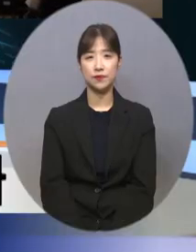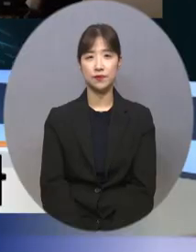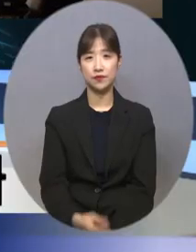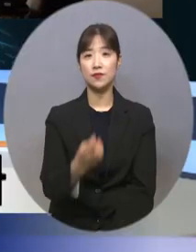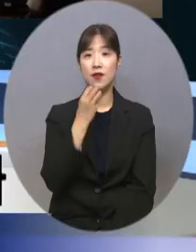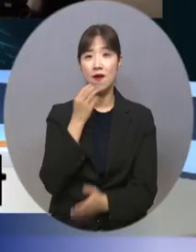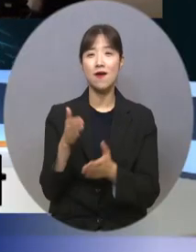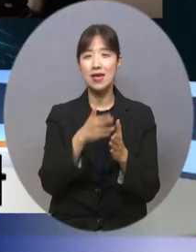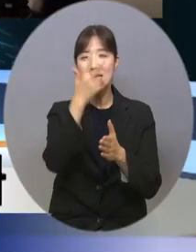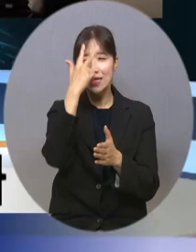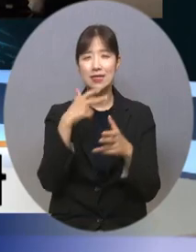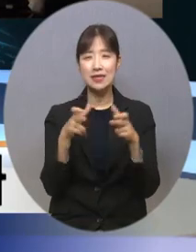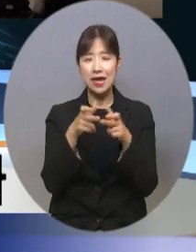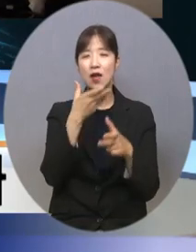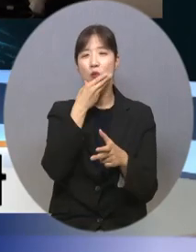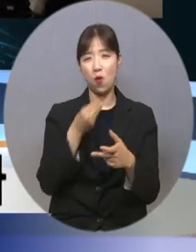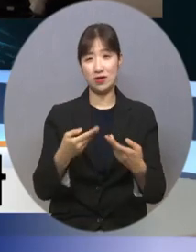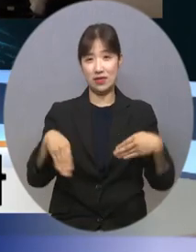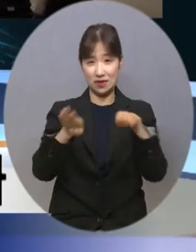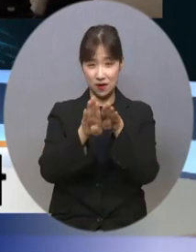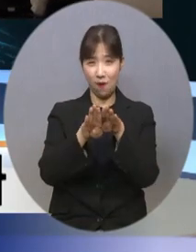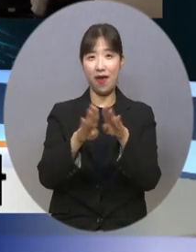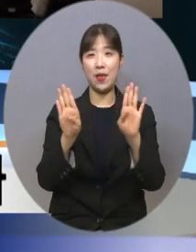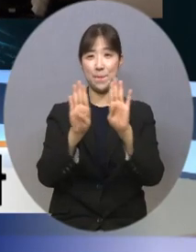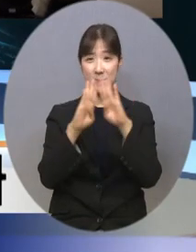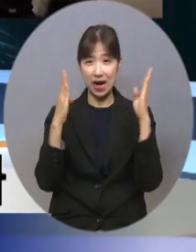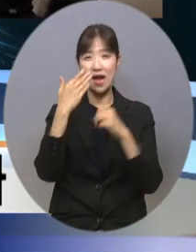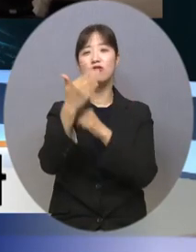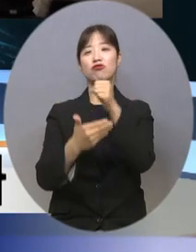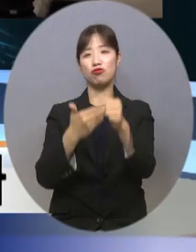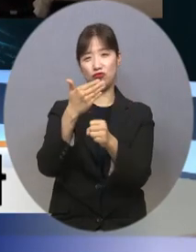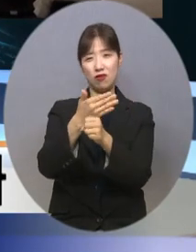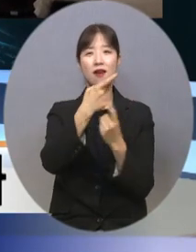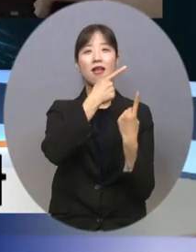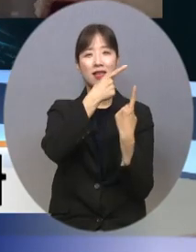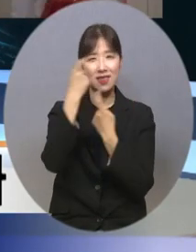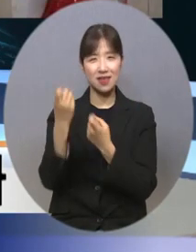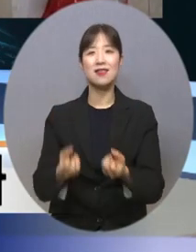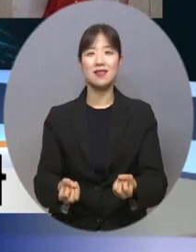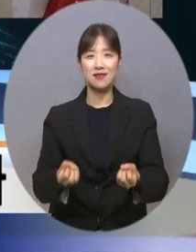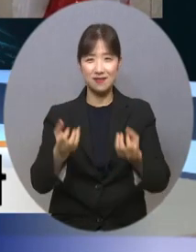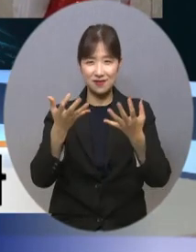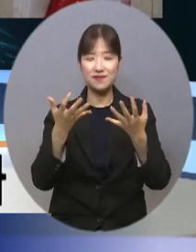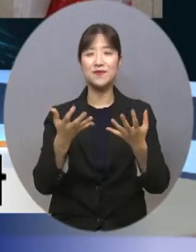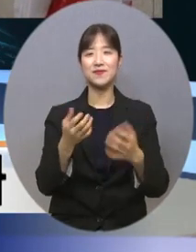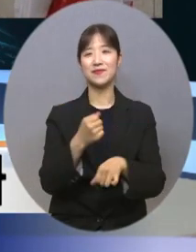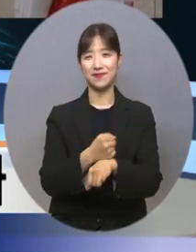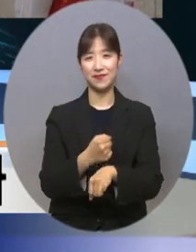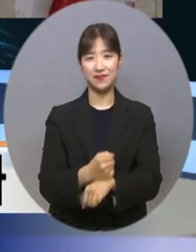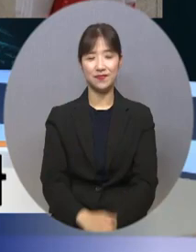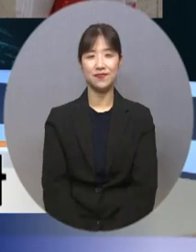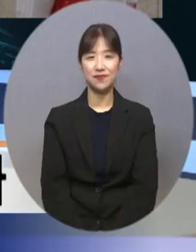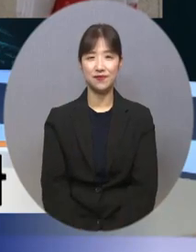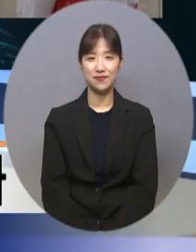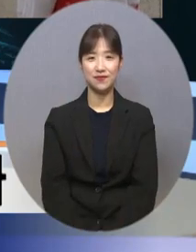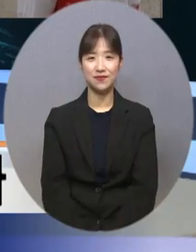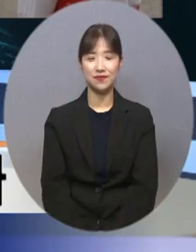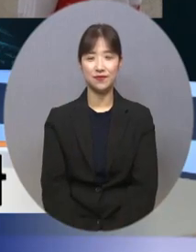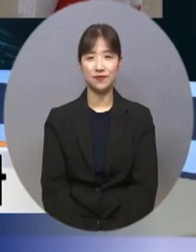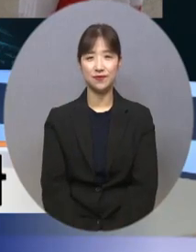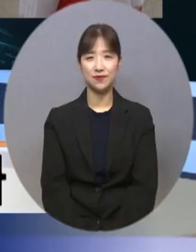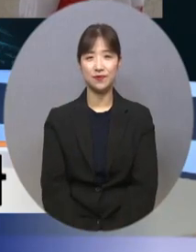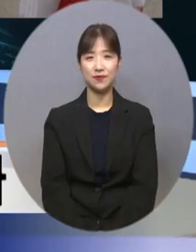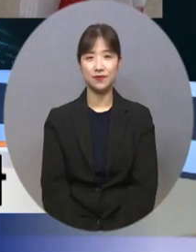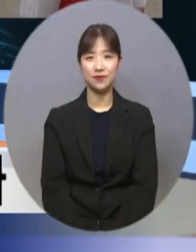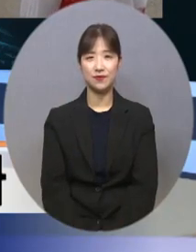경기도 시각장애인복지관이 개관 9주년을 맞아 기념식과 함께 뜻깊은 행사를 개최했습니다. 정우선